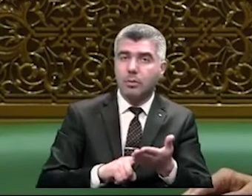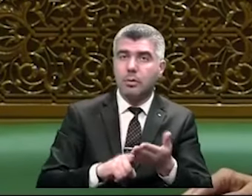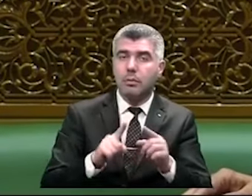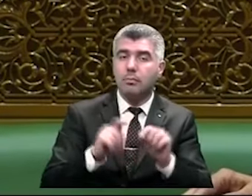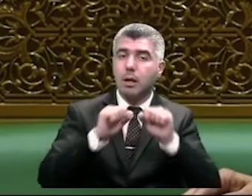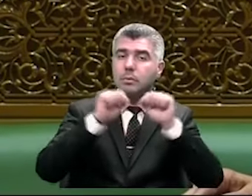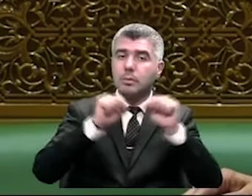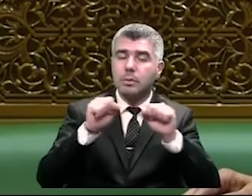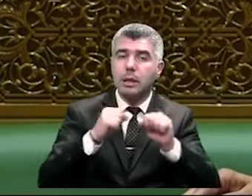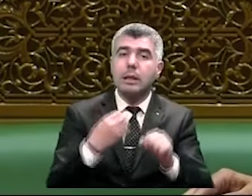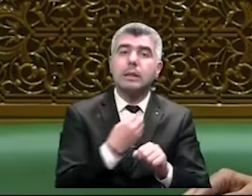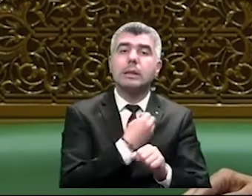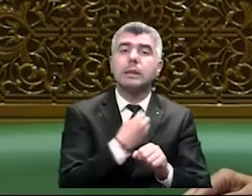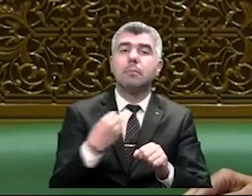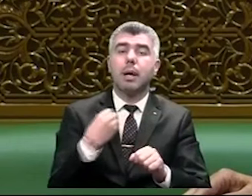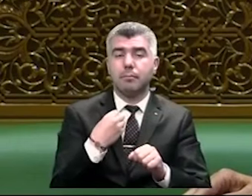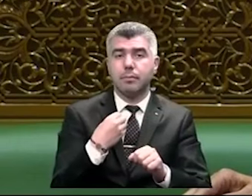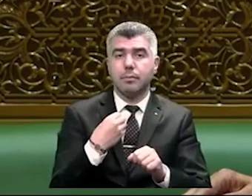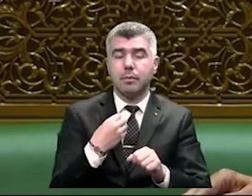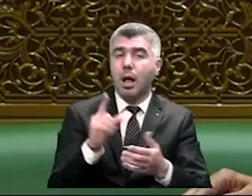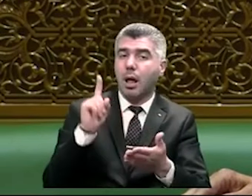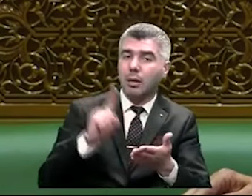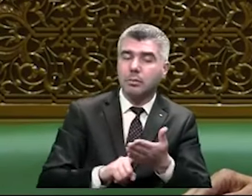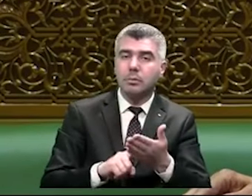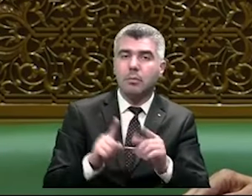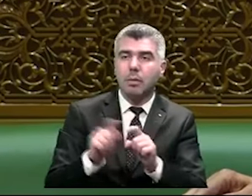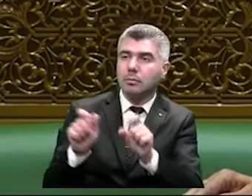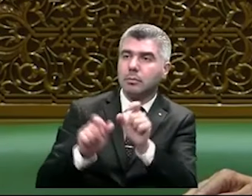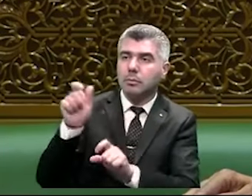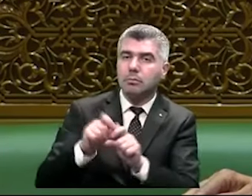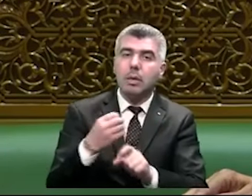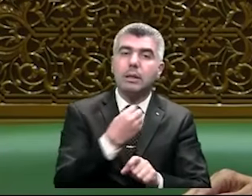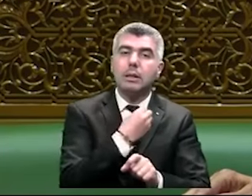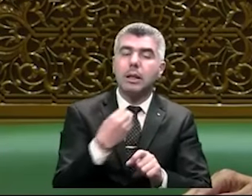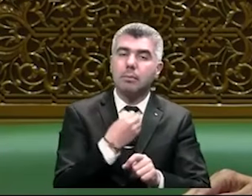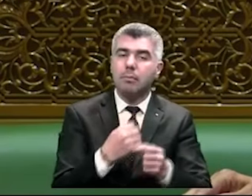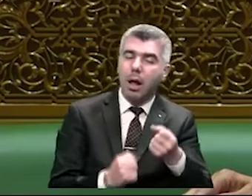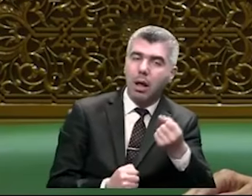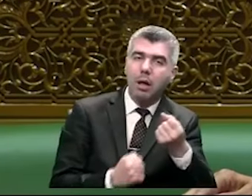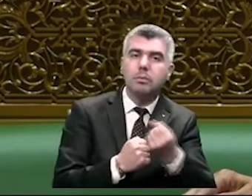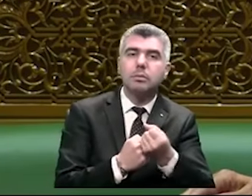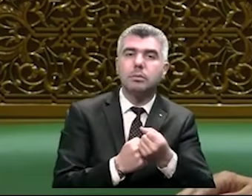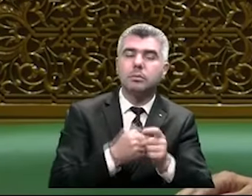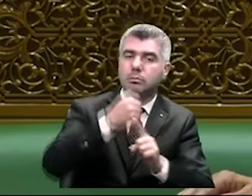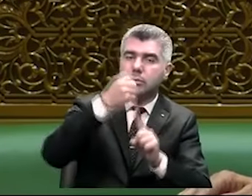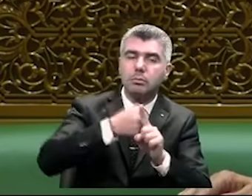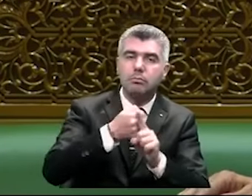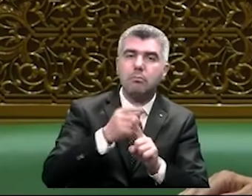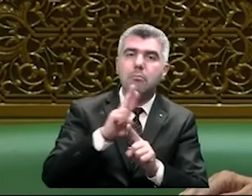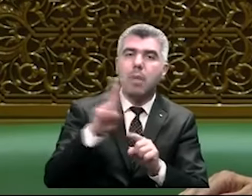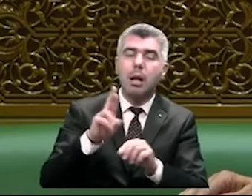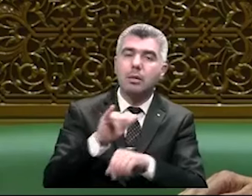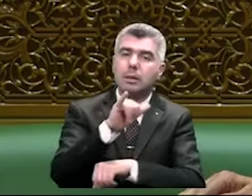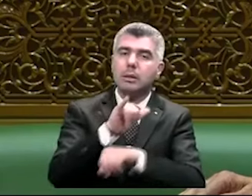كتعرفوا كليه الطب اليوم في وقت البلد بحاجه ماسه للاطر الطبيه والشبه الطبيه للمساهمه في انجاح الورش البلكي الكبير للحمايه